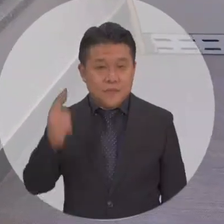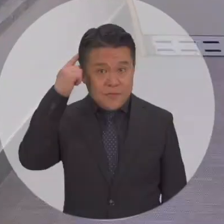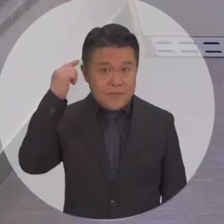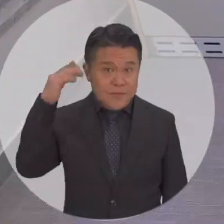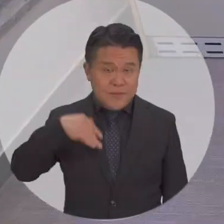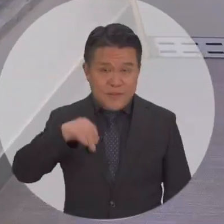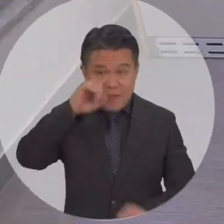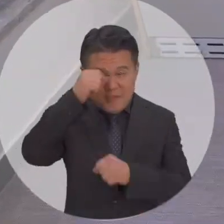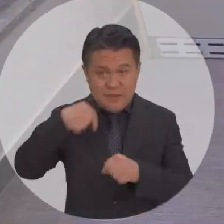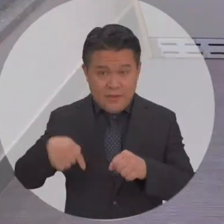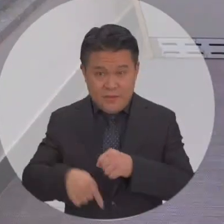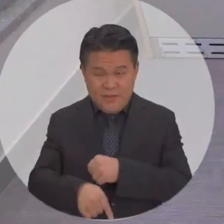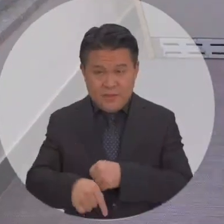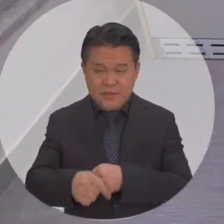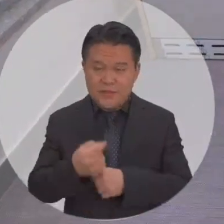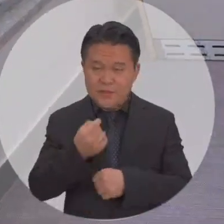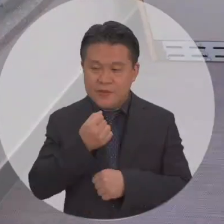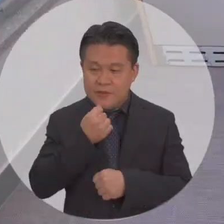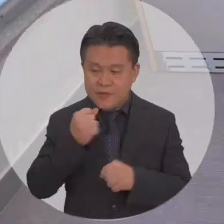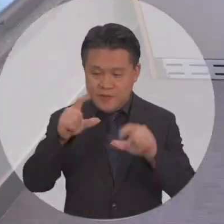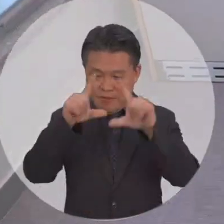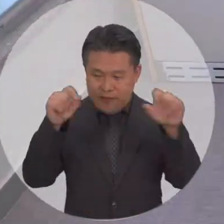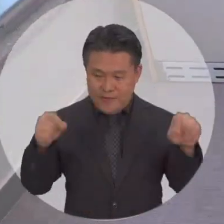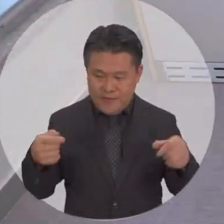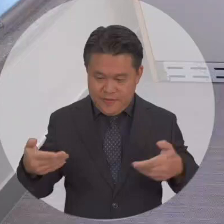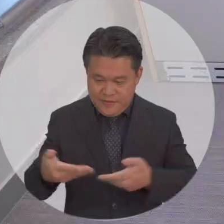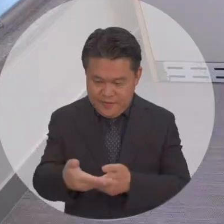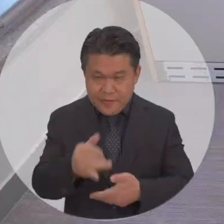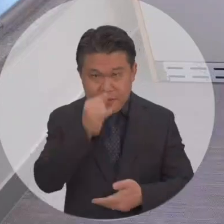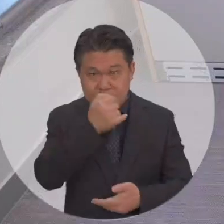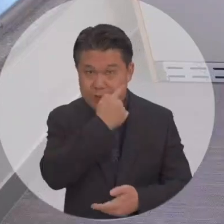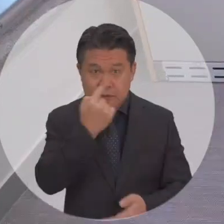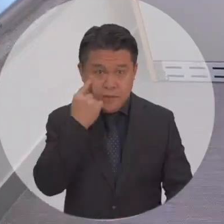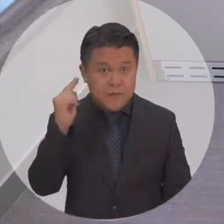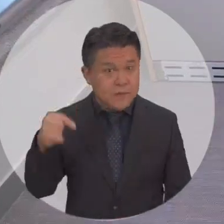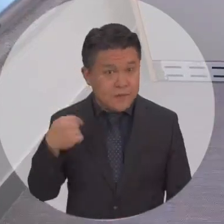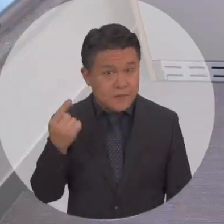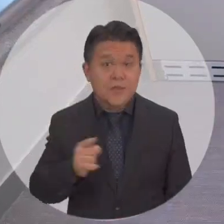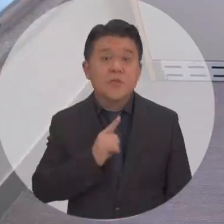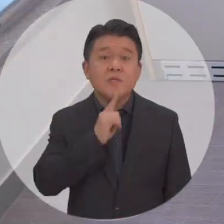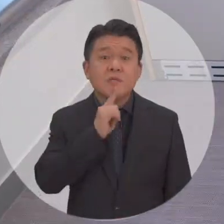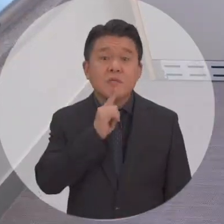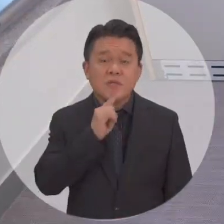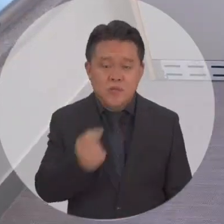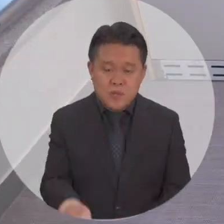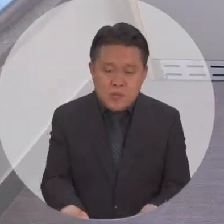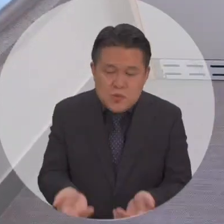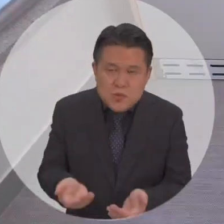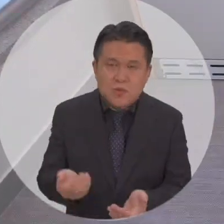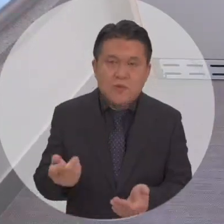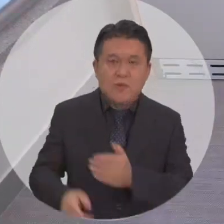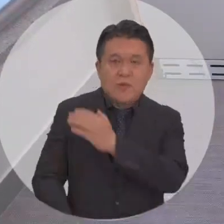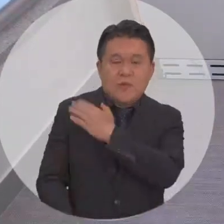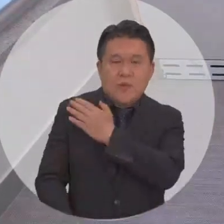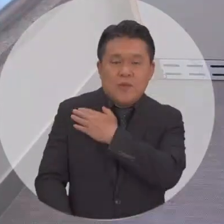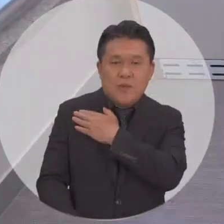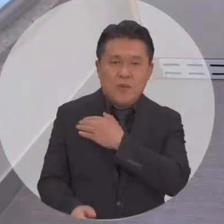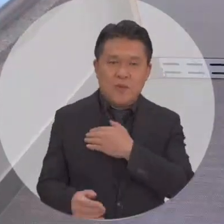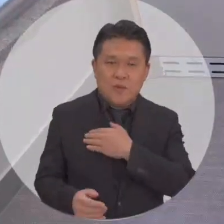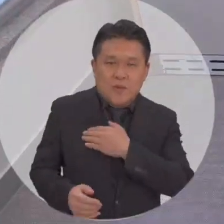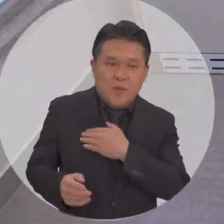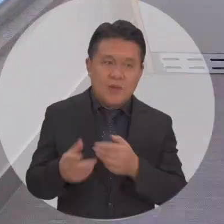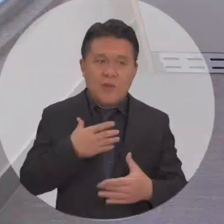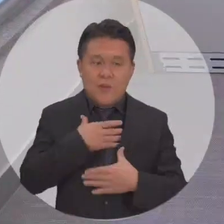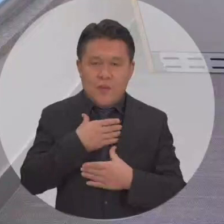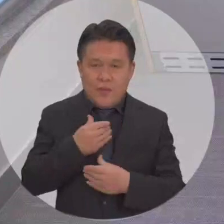머리 아래와 다리 밑에 베개가 정확히 위치해 있는지 확인하고 엉덩이를 뒤로 이동시키고 어깨를 뒤로